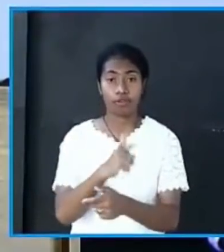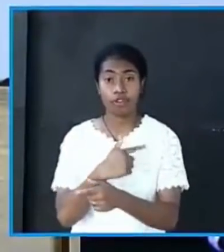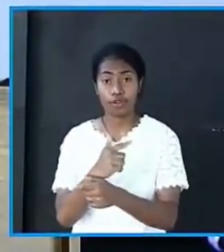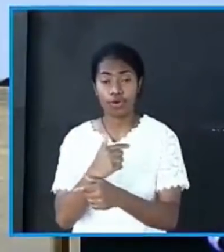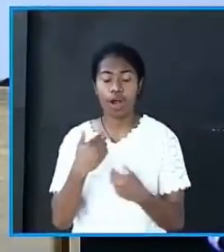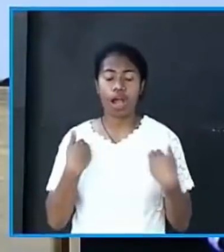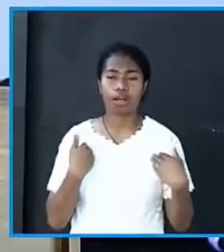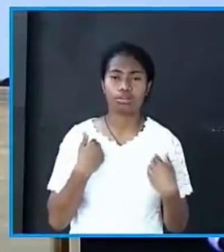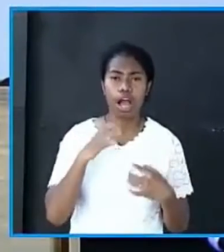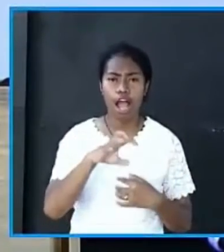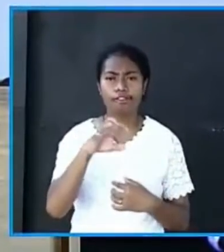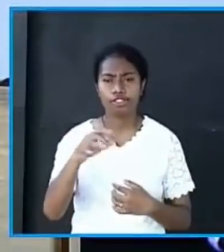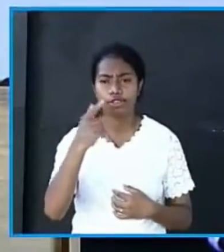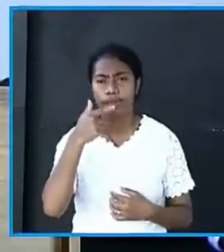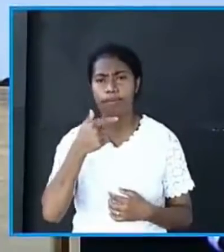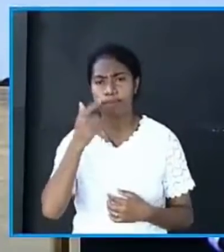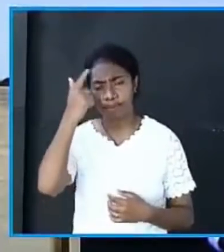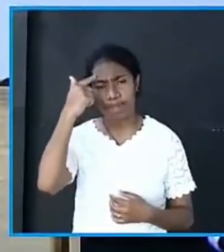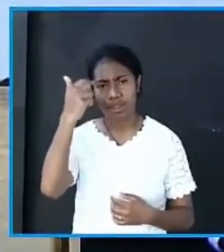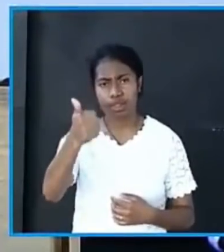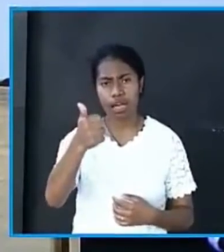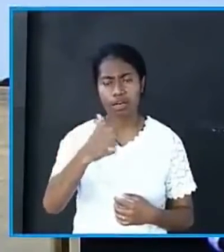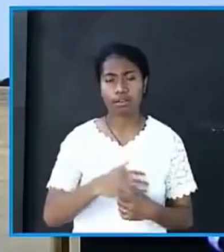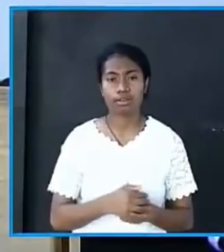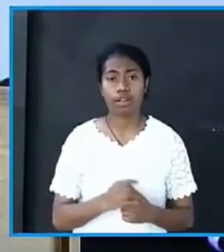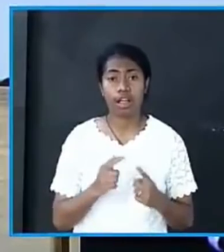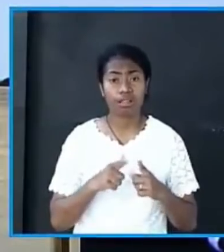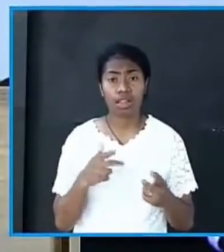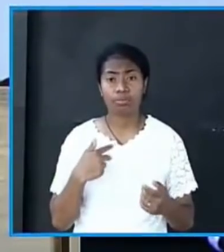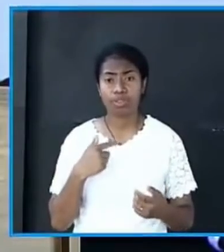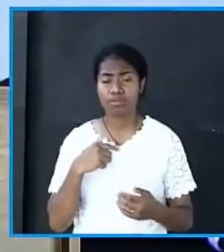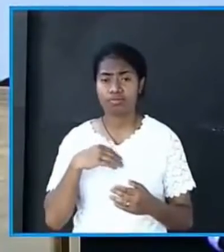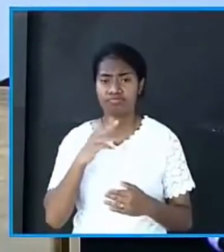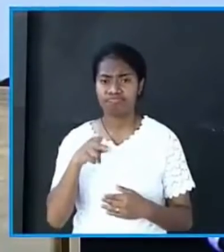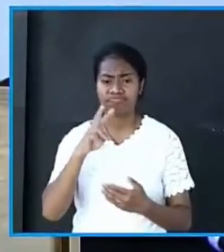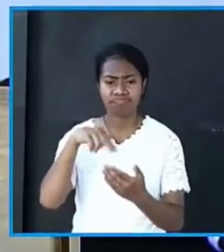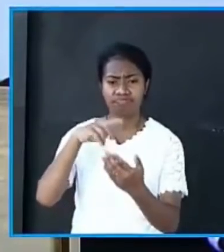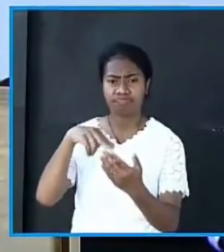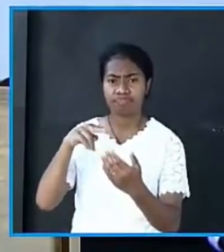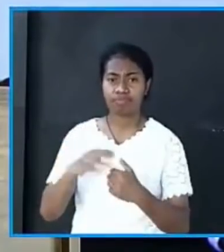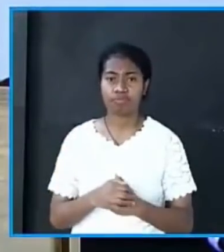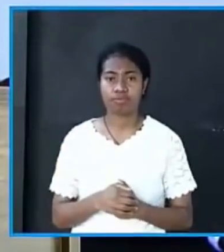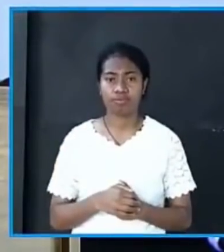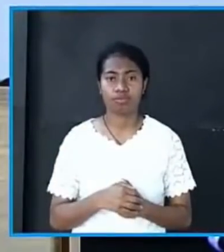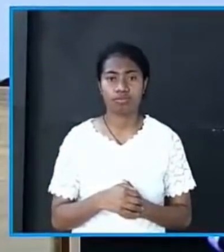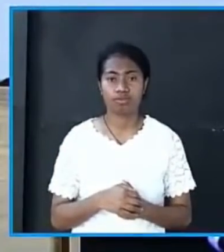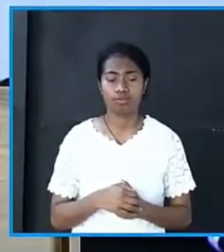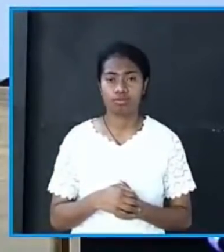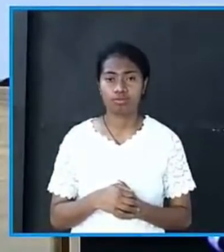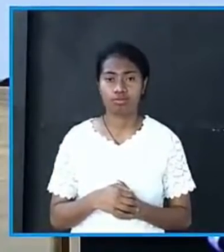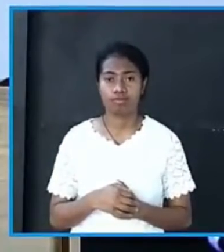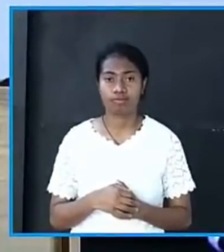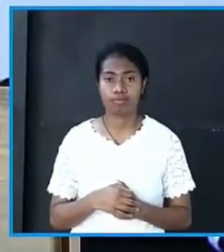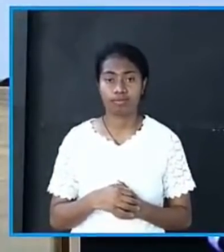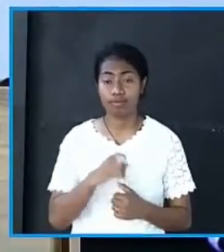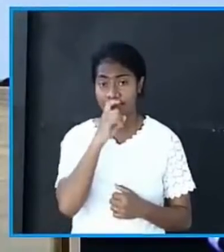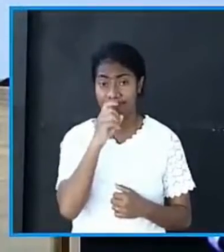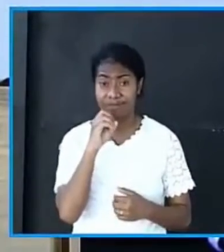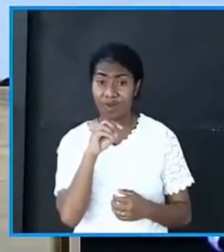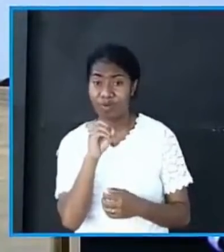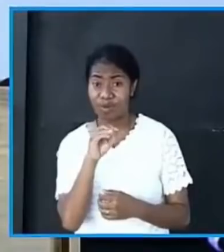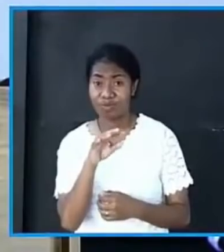juga tapi waktu anjingnya lipat tangan tutup mata dia bilang apa Bapak secure Bapa di surga itu